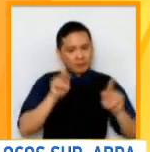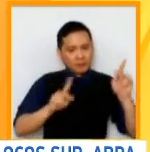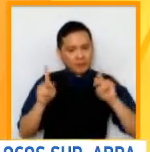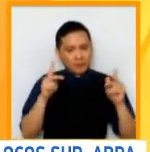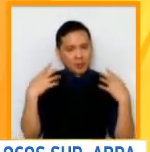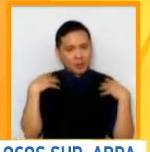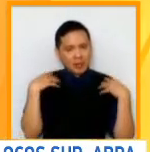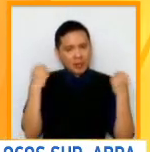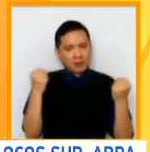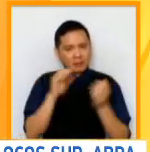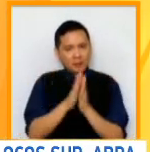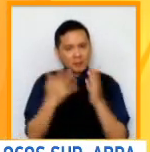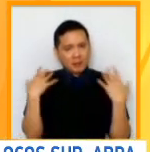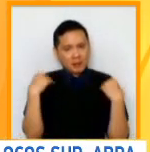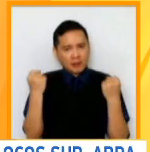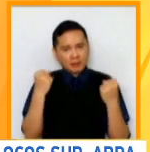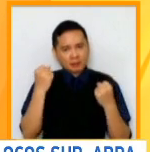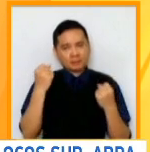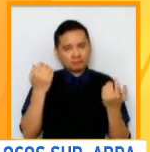Health, kahapon